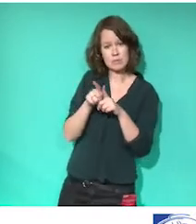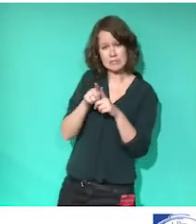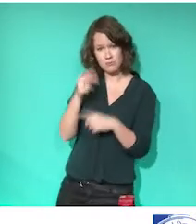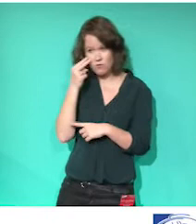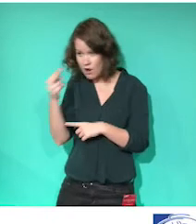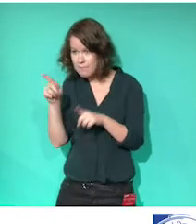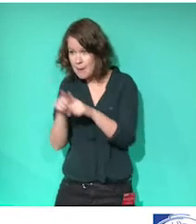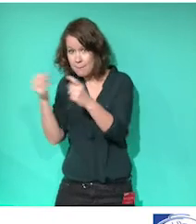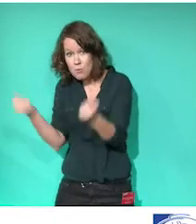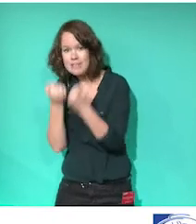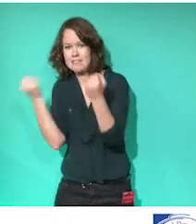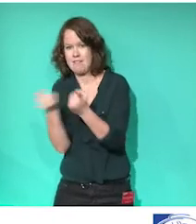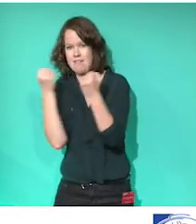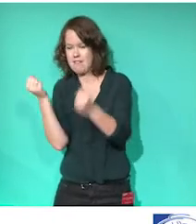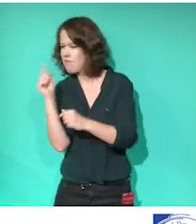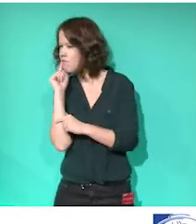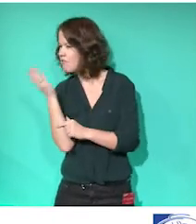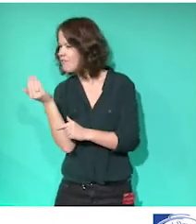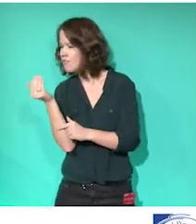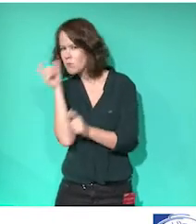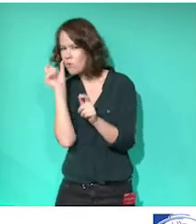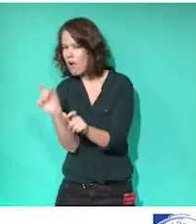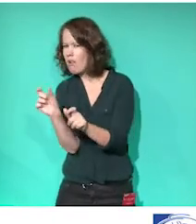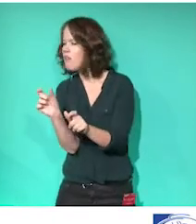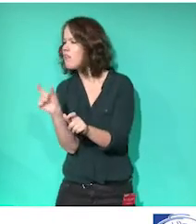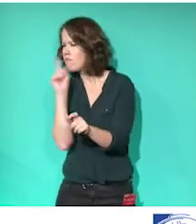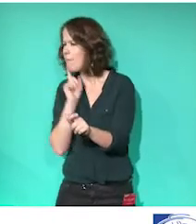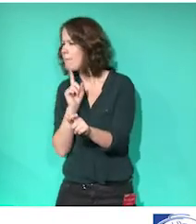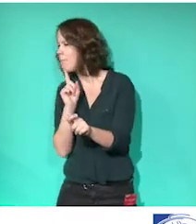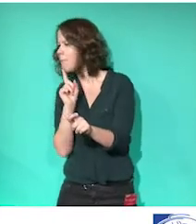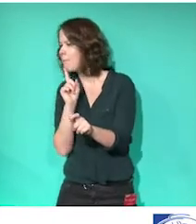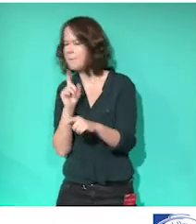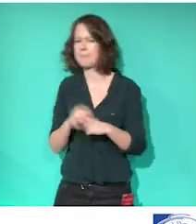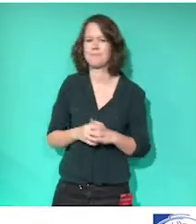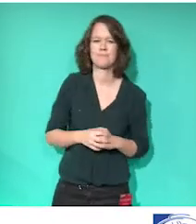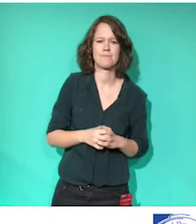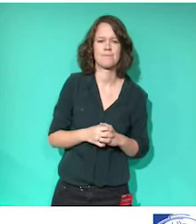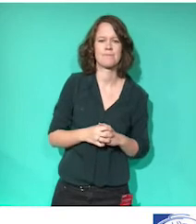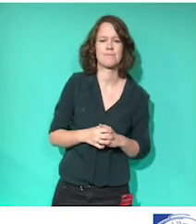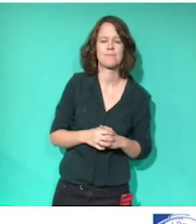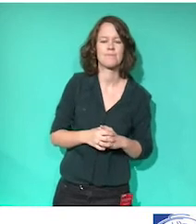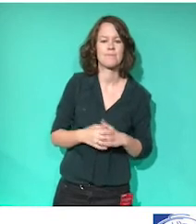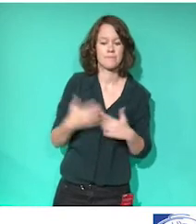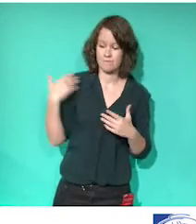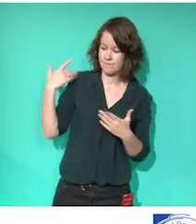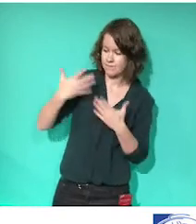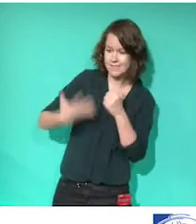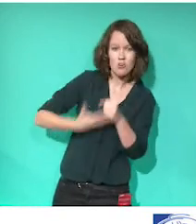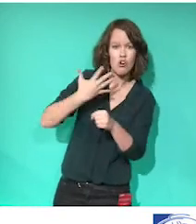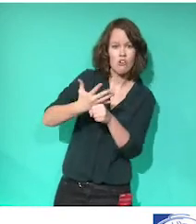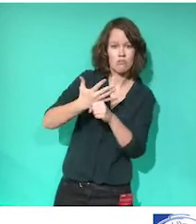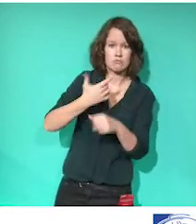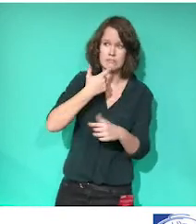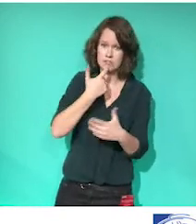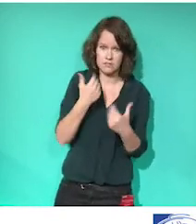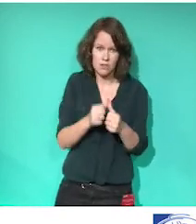les publicités qui passent sur les médias audiovisuels. Ce quinquennat, c'est aussi des